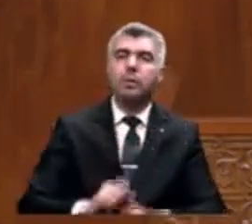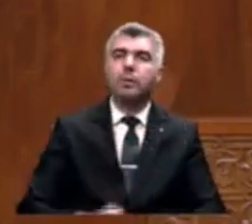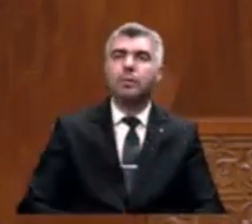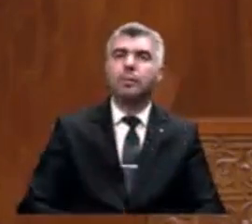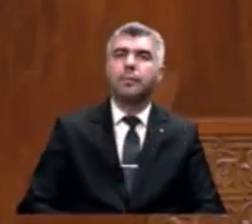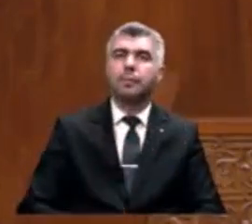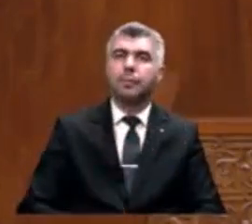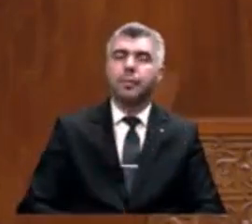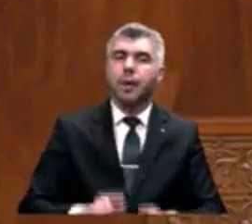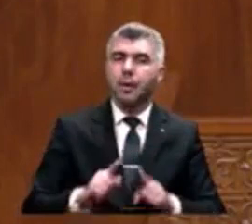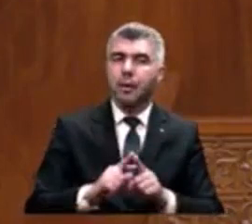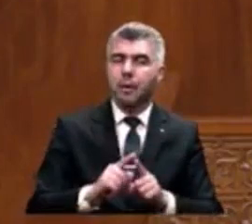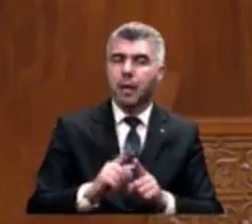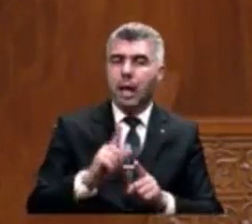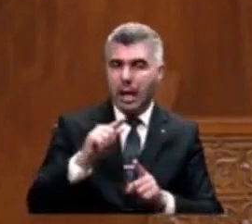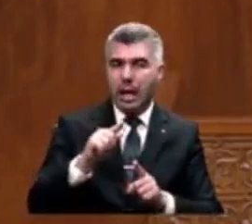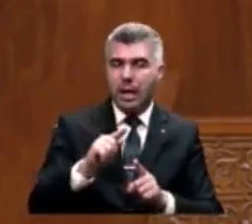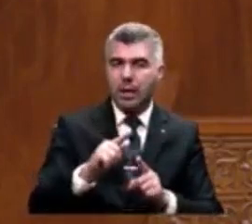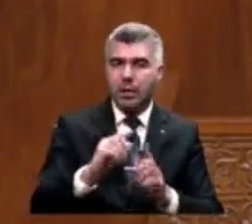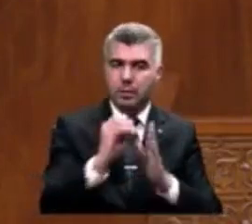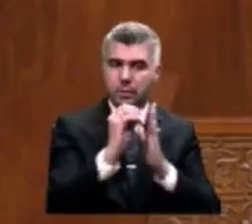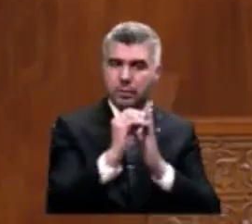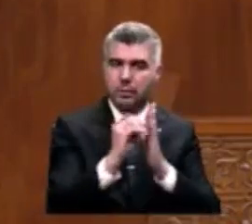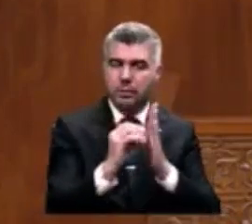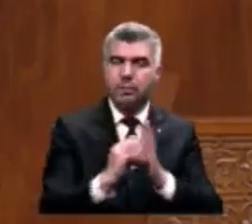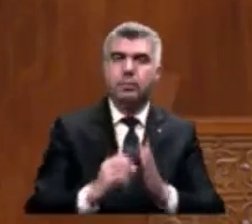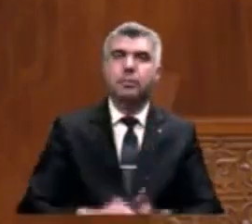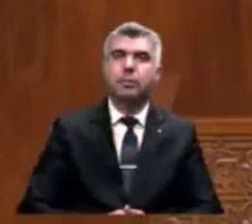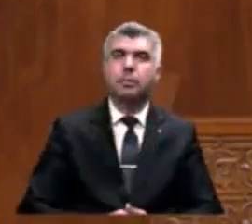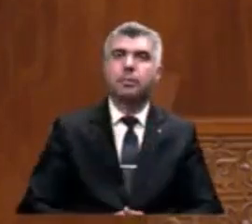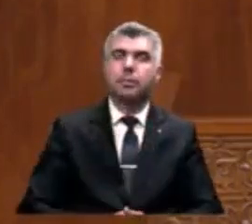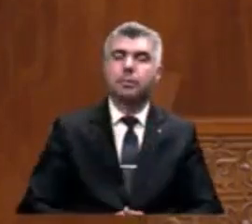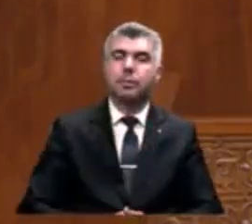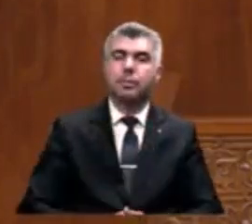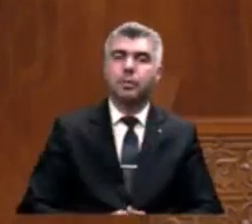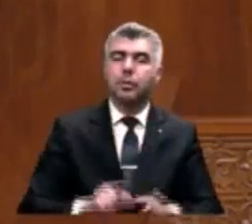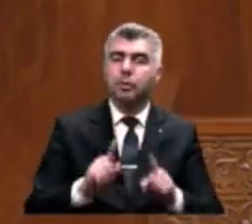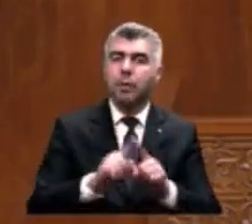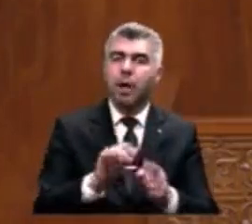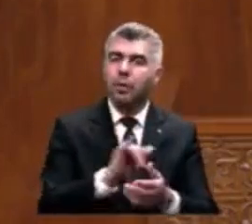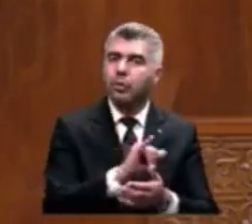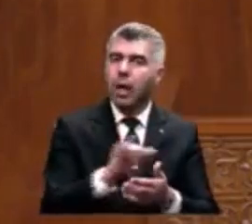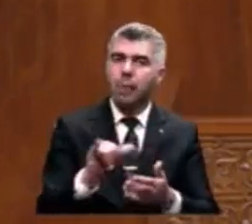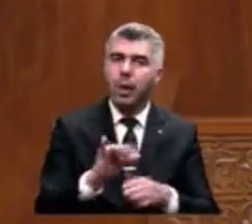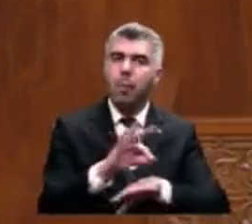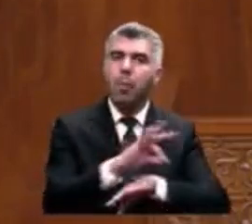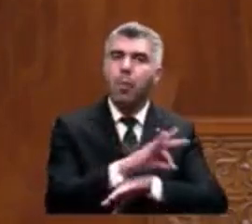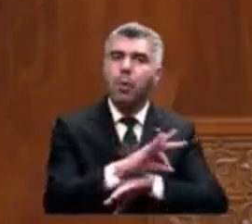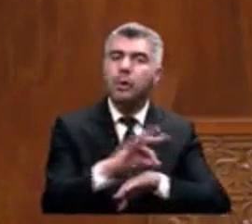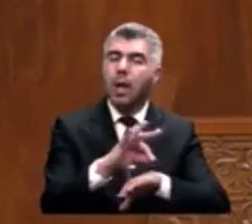ما بين الضمانات اللي جابها عدم الزام الموظفين